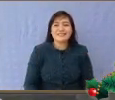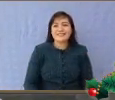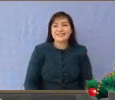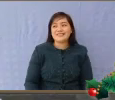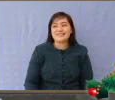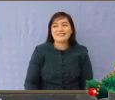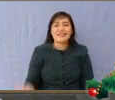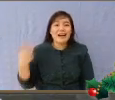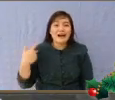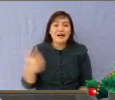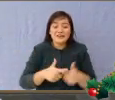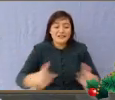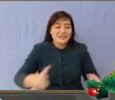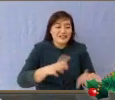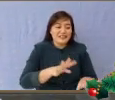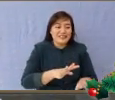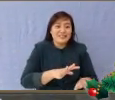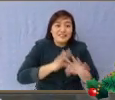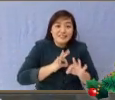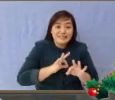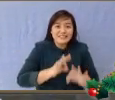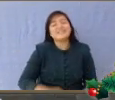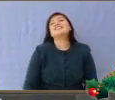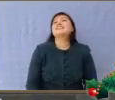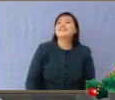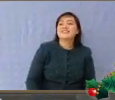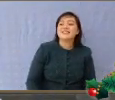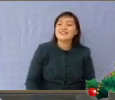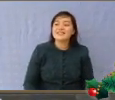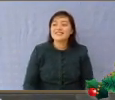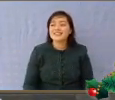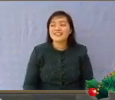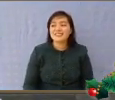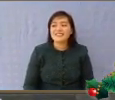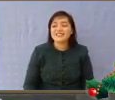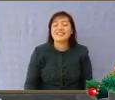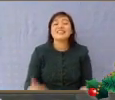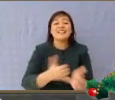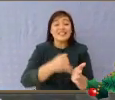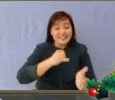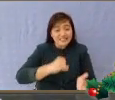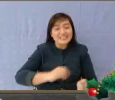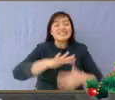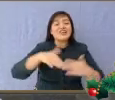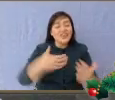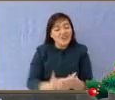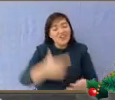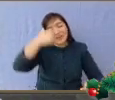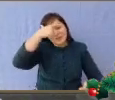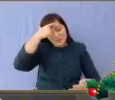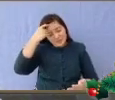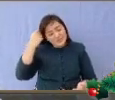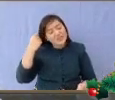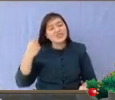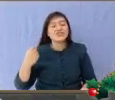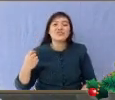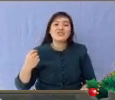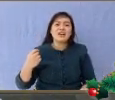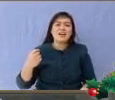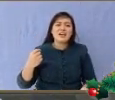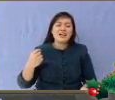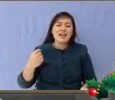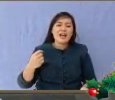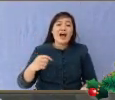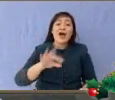mga daliri, at yung iba ay hindi mapakali. Bakit po? Naunahan ng takot. Do you understand? Fears can be